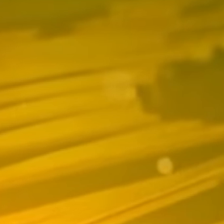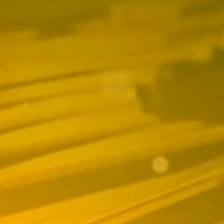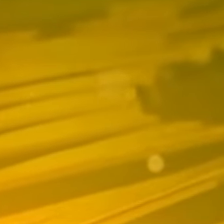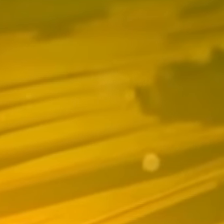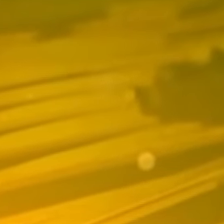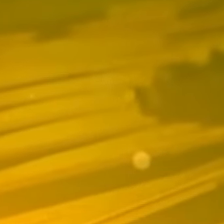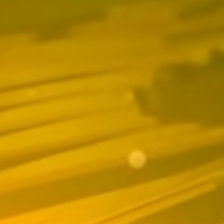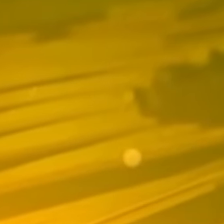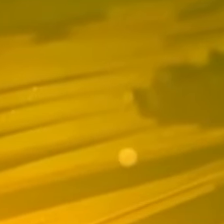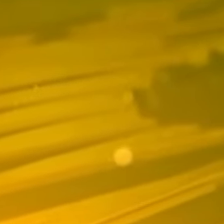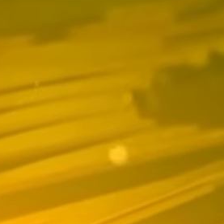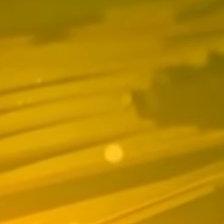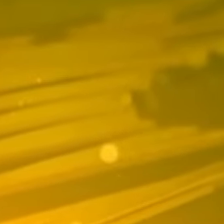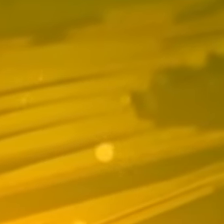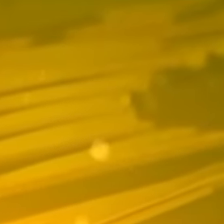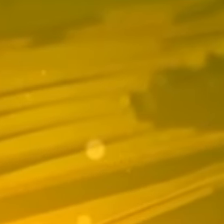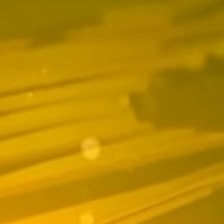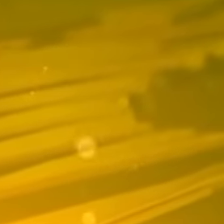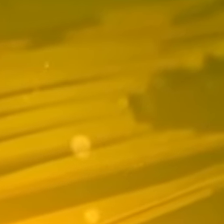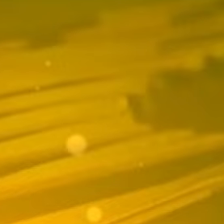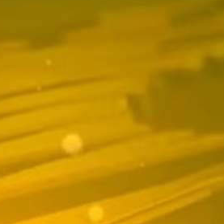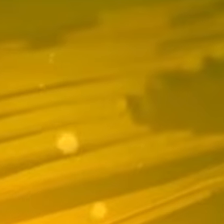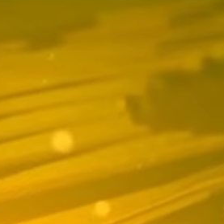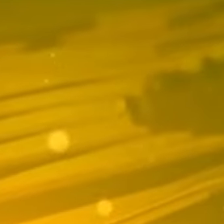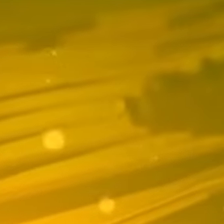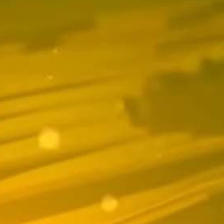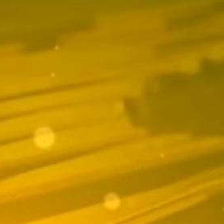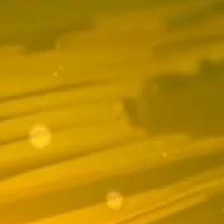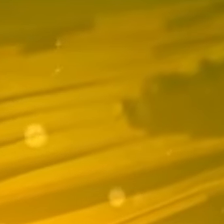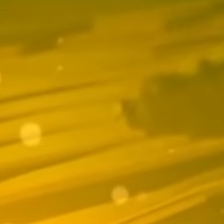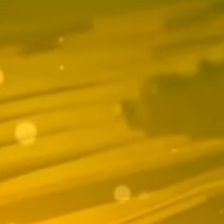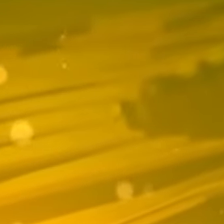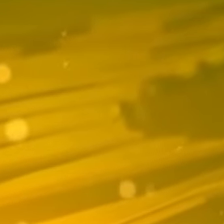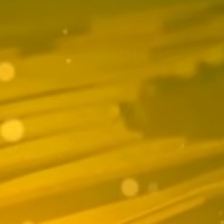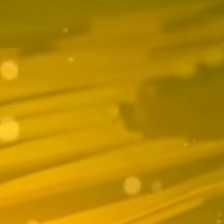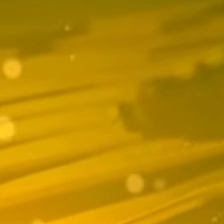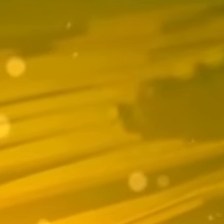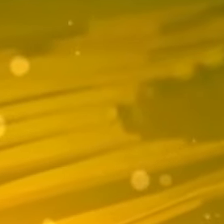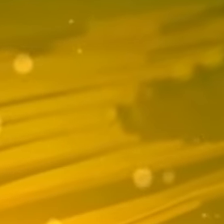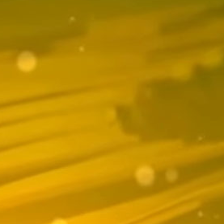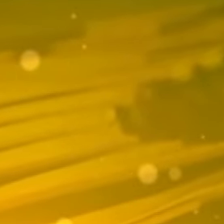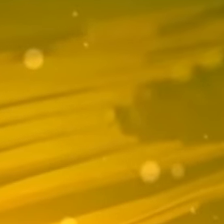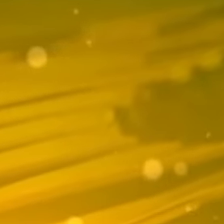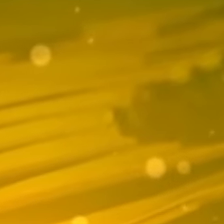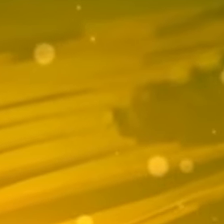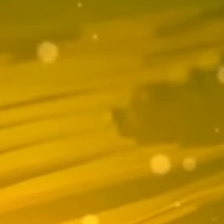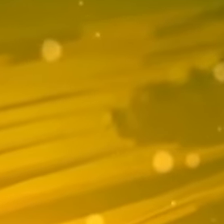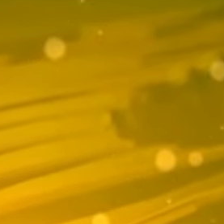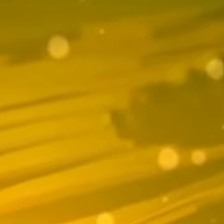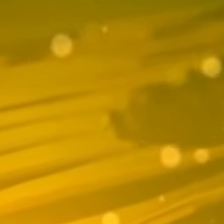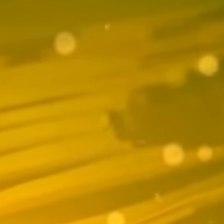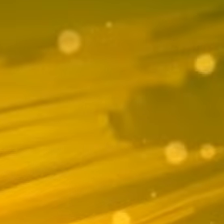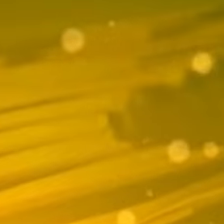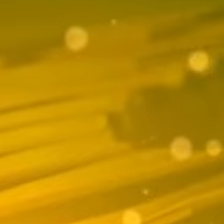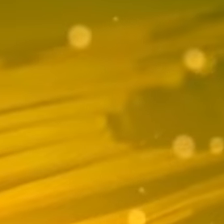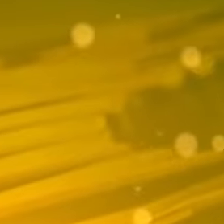عن المصلي خلف الإمام، إذا كان الإمام يطيل في قراءة السورة كما هو